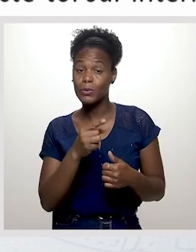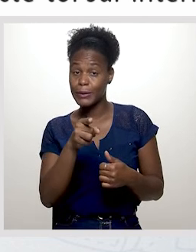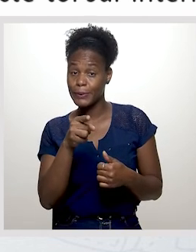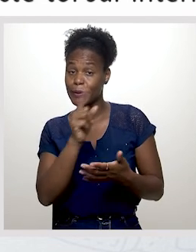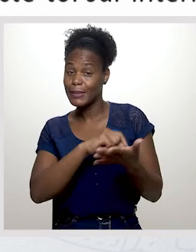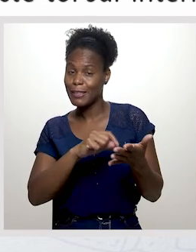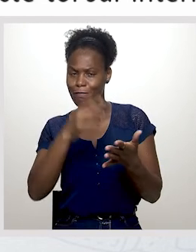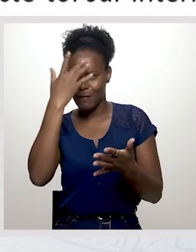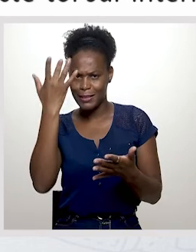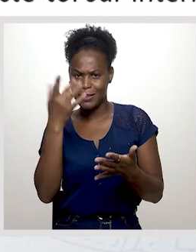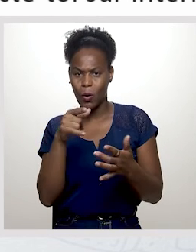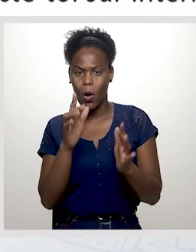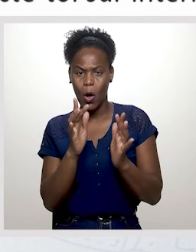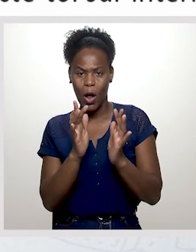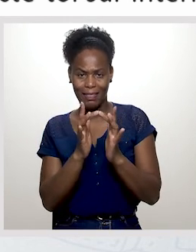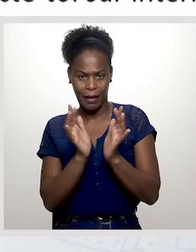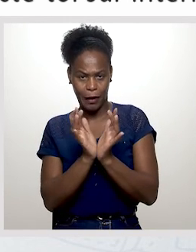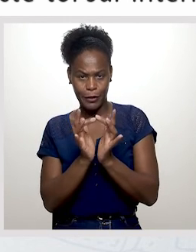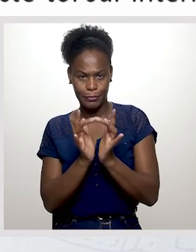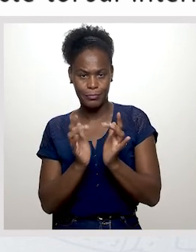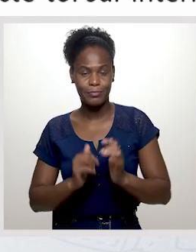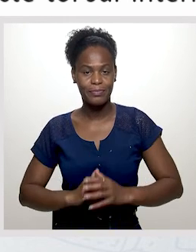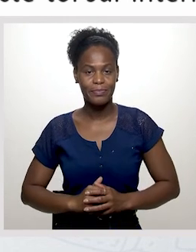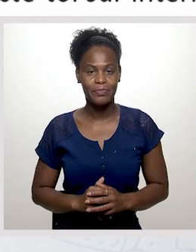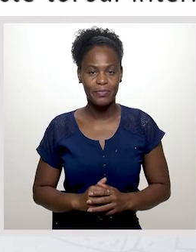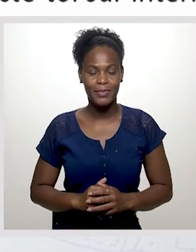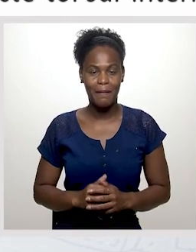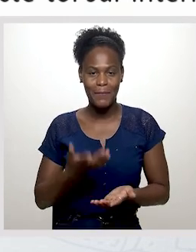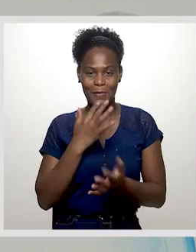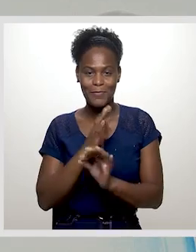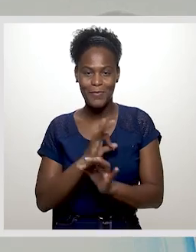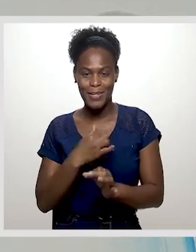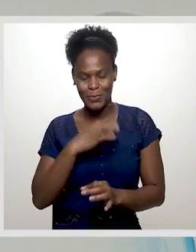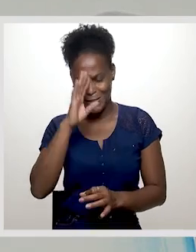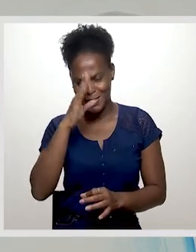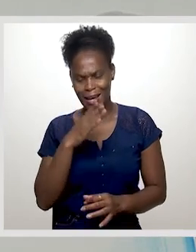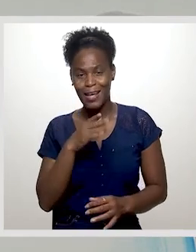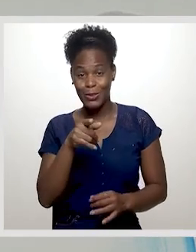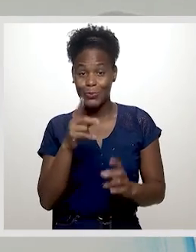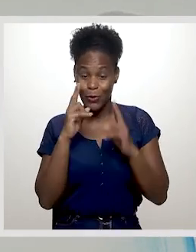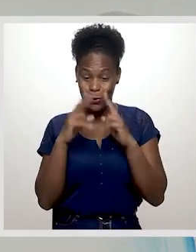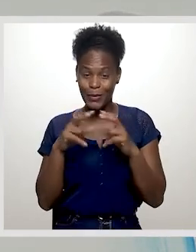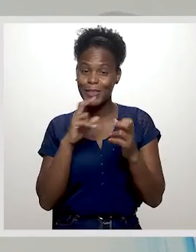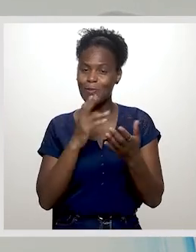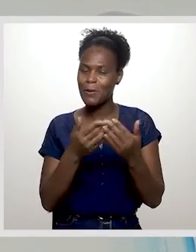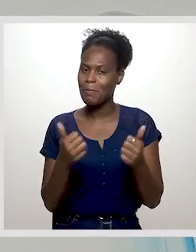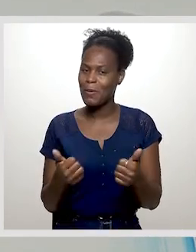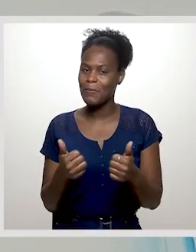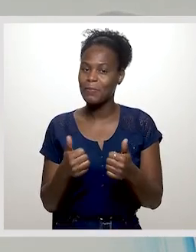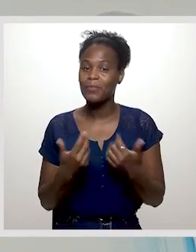t'inscrire, c'est facile. Connecte-toi sur Internet. Magnifique, je sais que tu as trouvé les bonnes